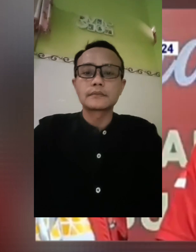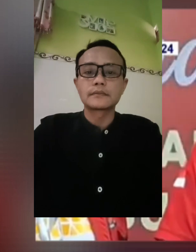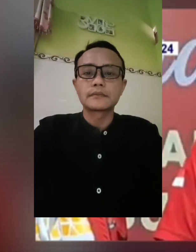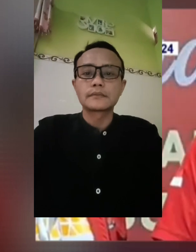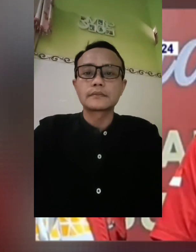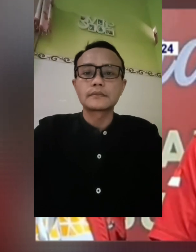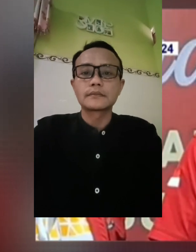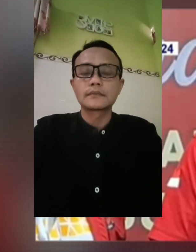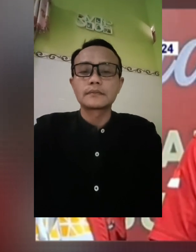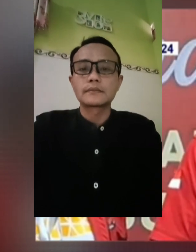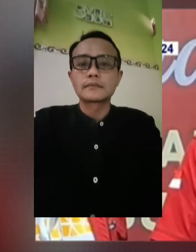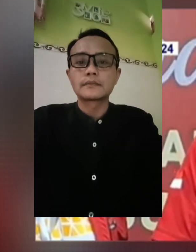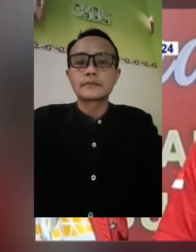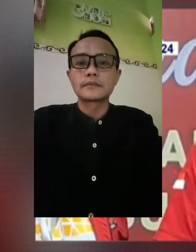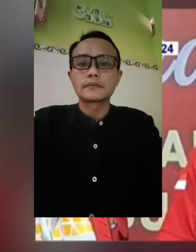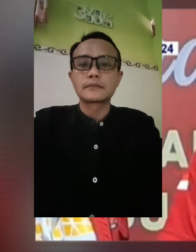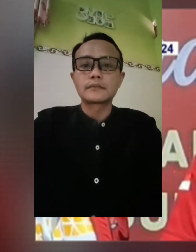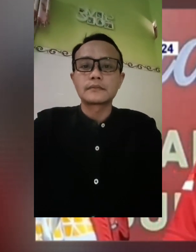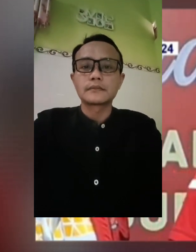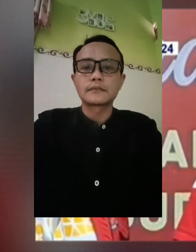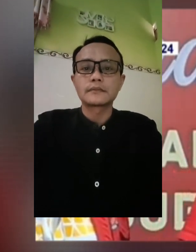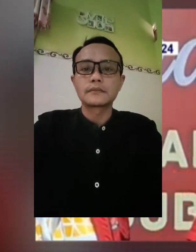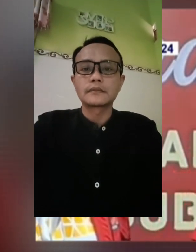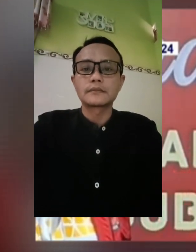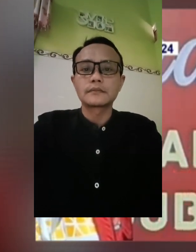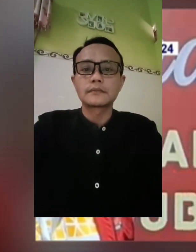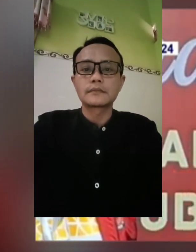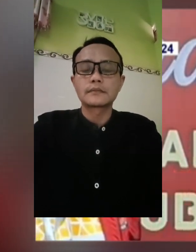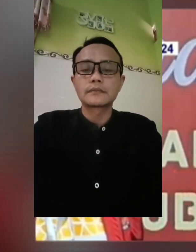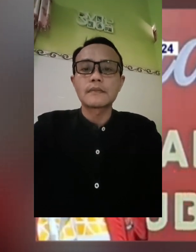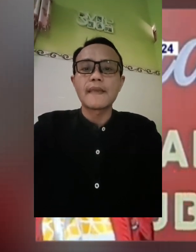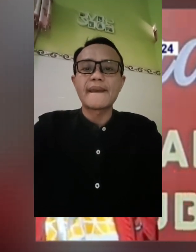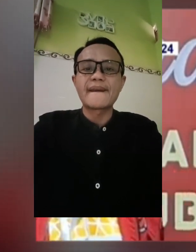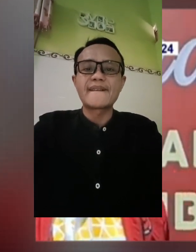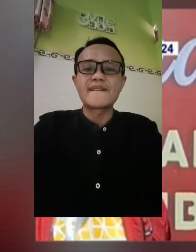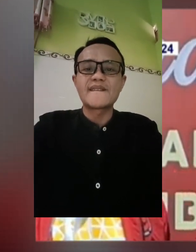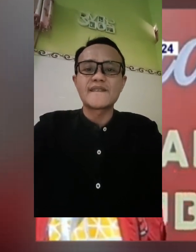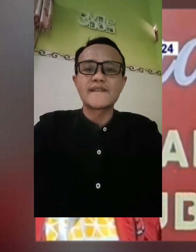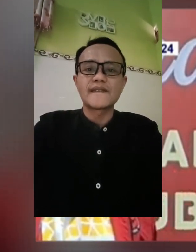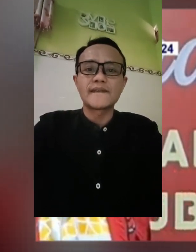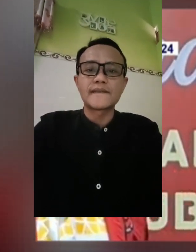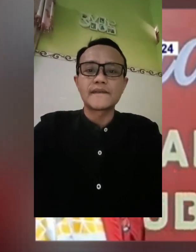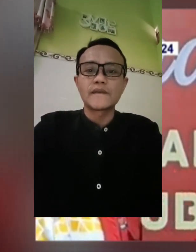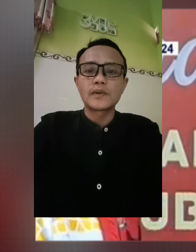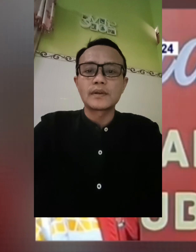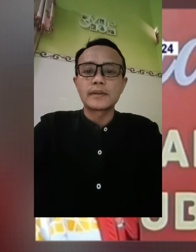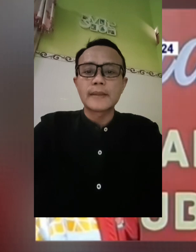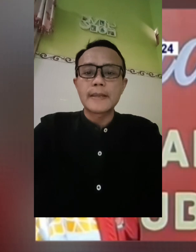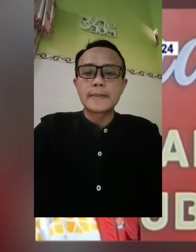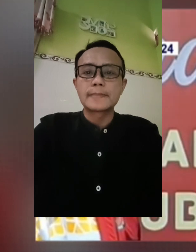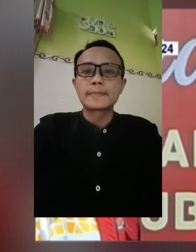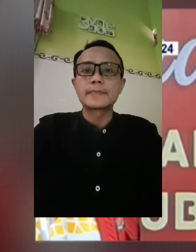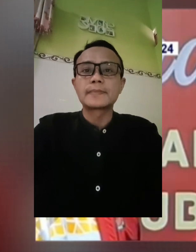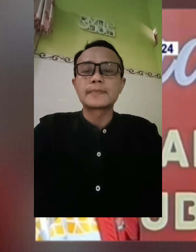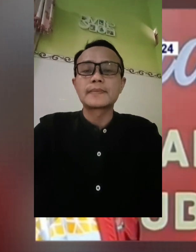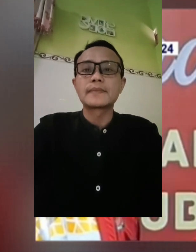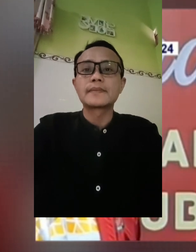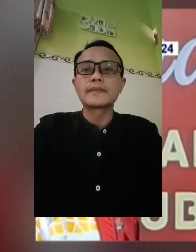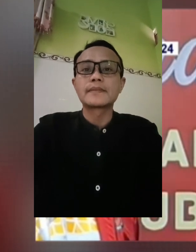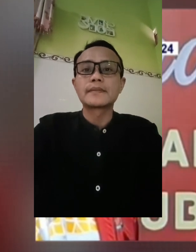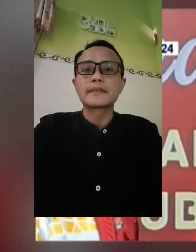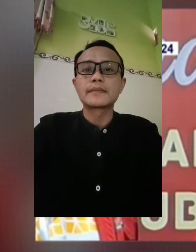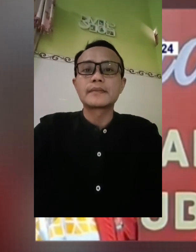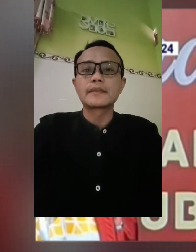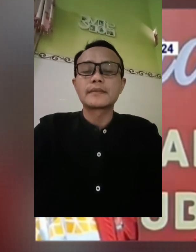Barat tentunya sangat mempunyai keinginan Pak Anies diusung di Jawa Barat setelah beliau tidak jadi diusung di DKI. Ya, kami tidak tahu